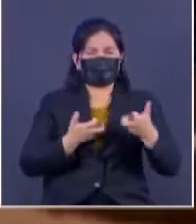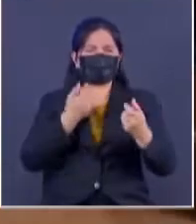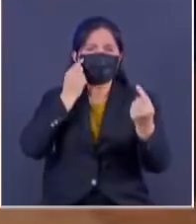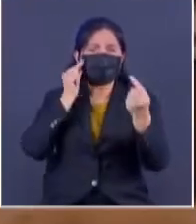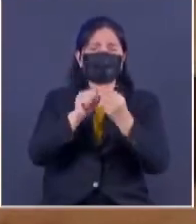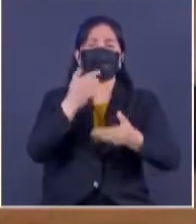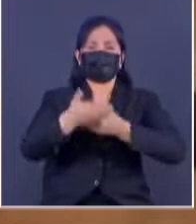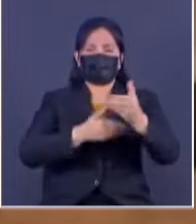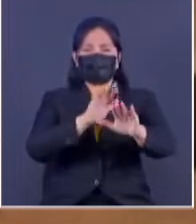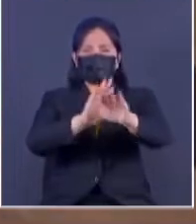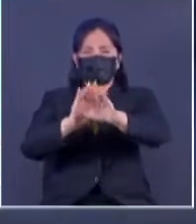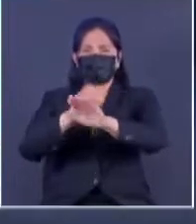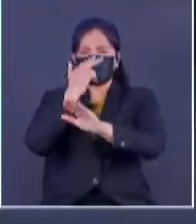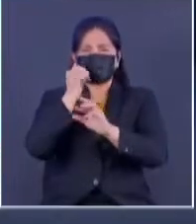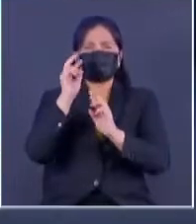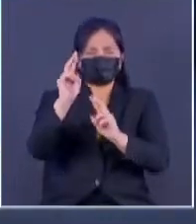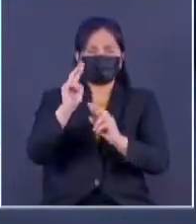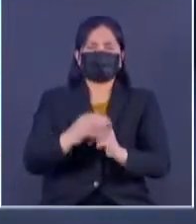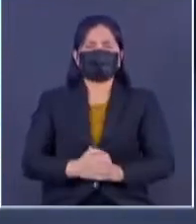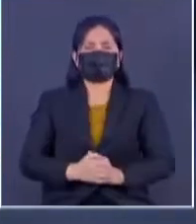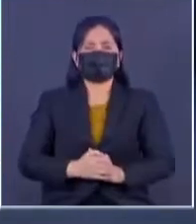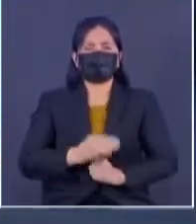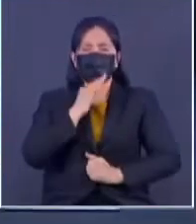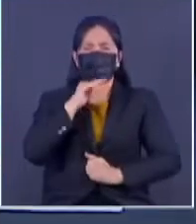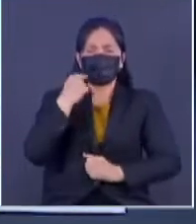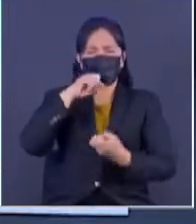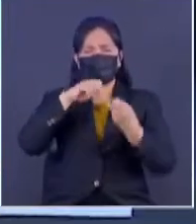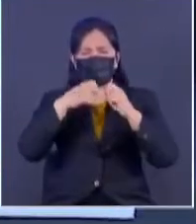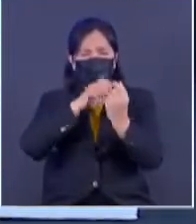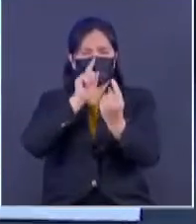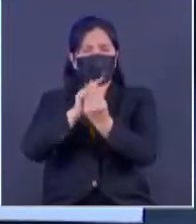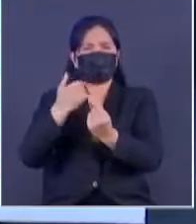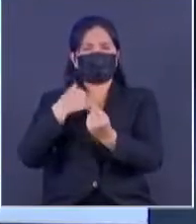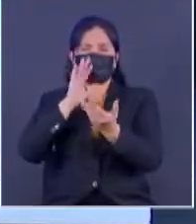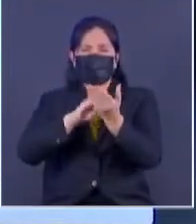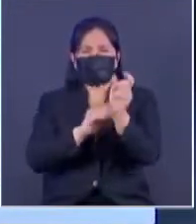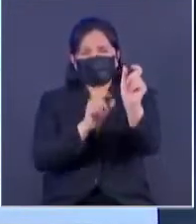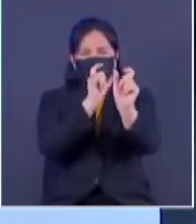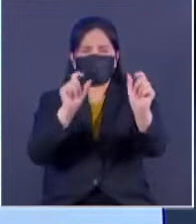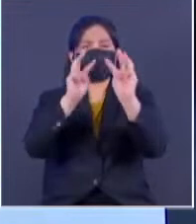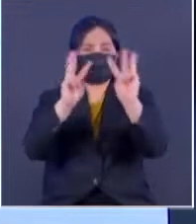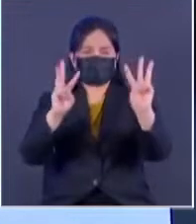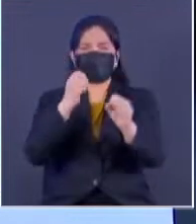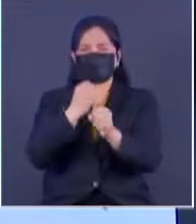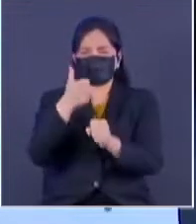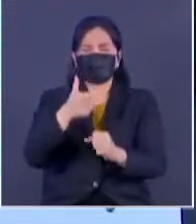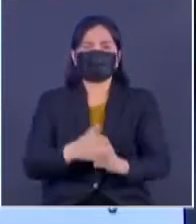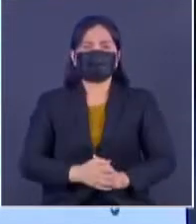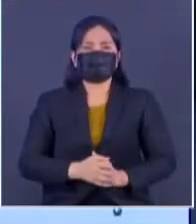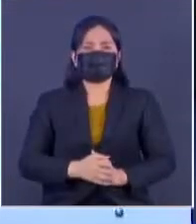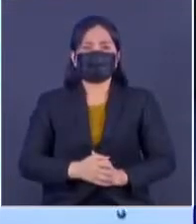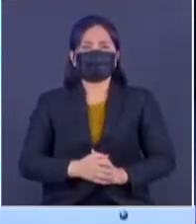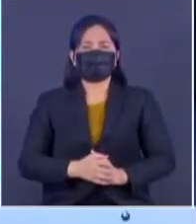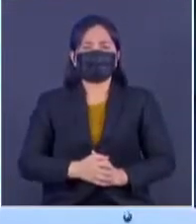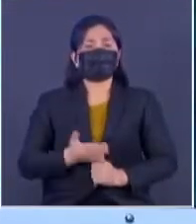ฮะก็ต้องระมัดระวังนะครับก็ใครที่มีปัญหาแบบนี้ก็เข้าไปกรอกข้อมูลไว้ในเว็บไซต์ได้ เนี่ยผมเนี่ยฮะไป